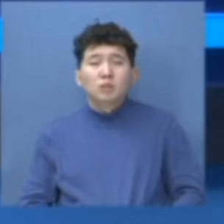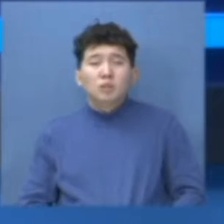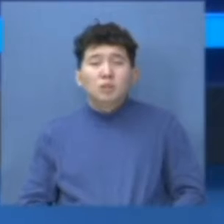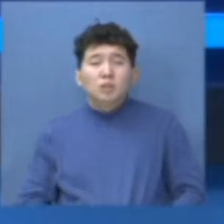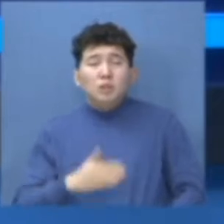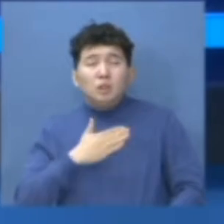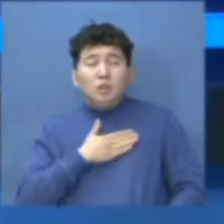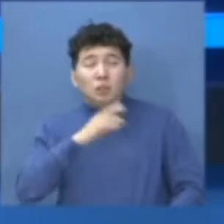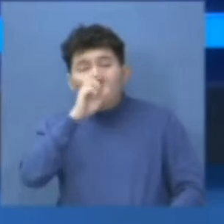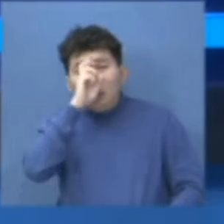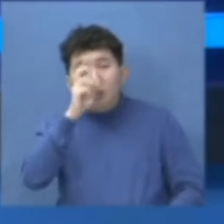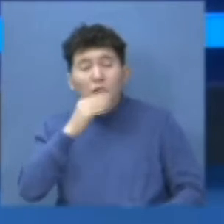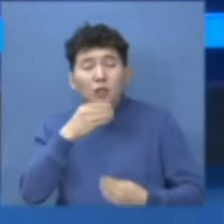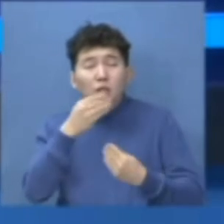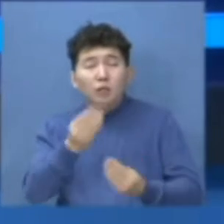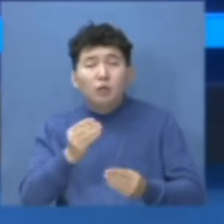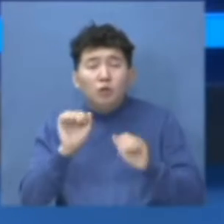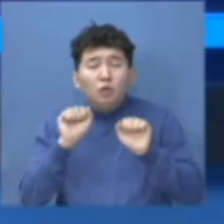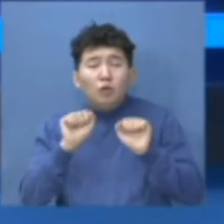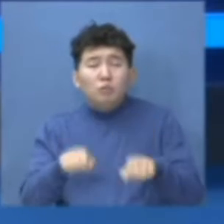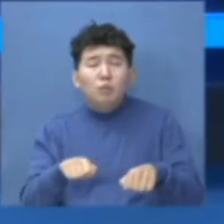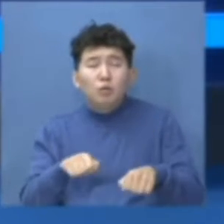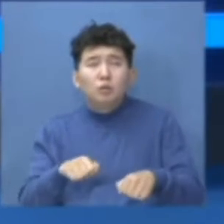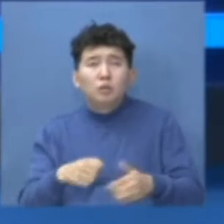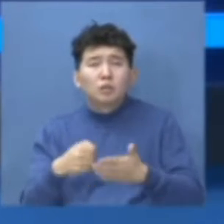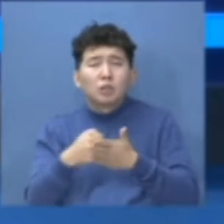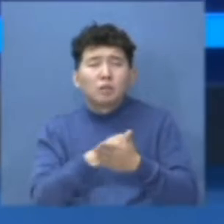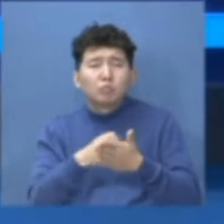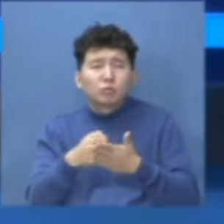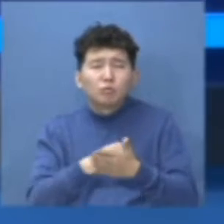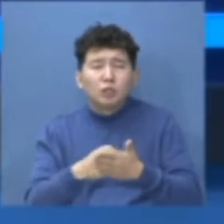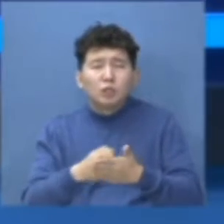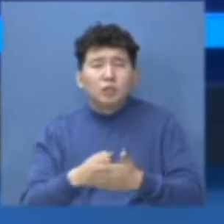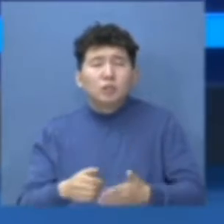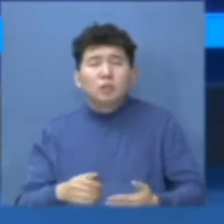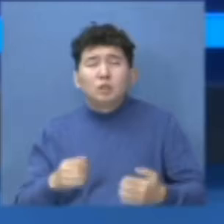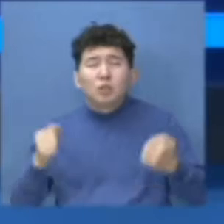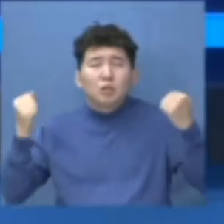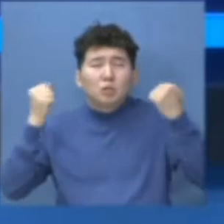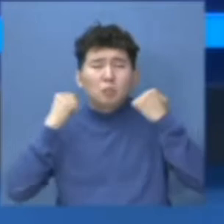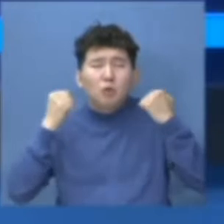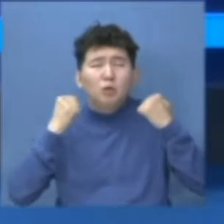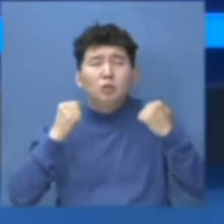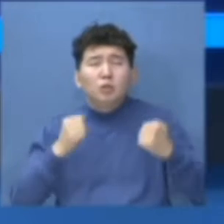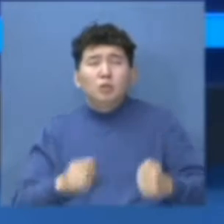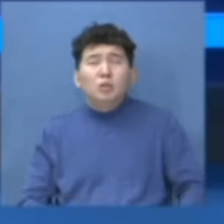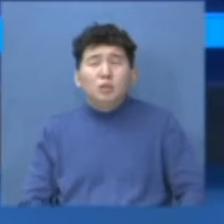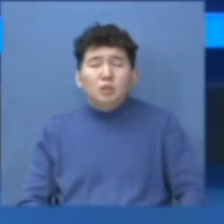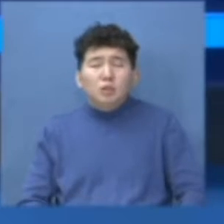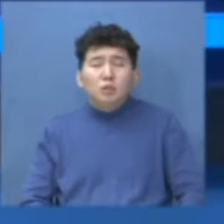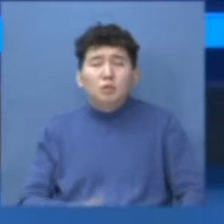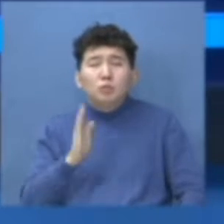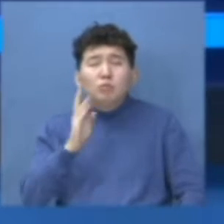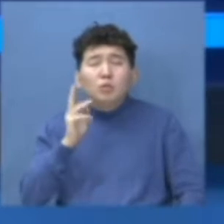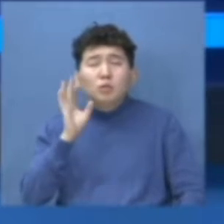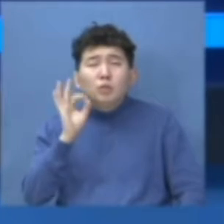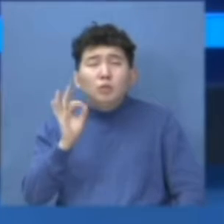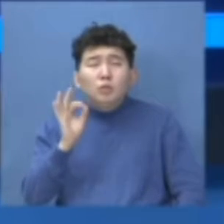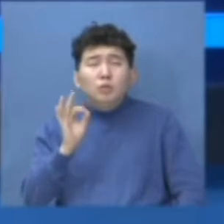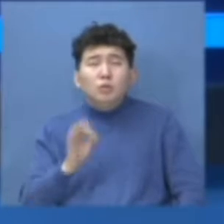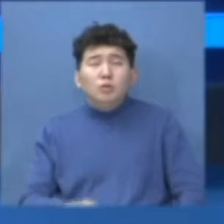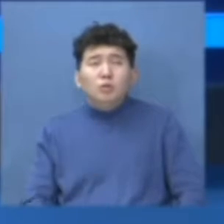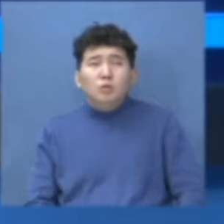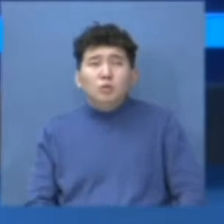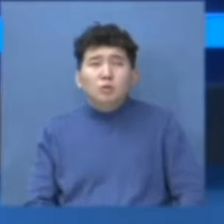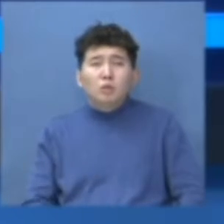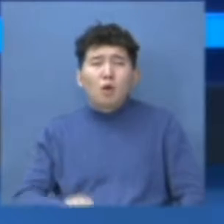Наше государство дает гражданам возможность добиваться успехов на любом поприще, в том числе и в спорте. Так особо громкую славу в Восточно-Казахстанской области принесли